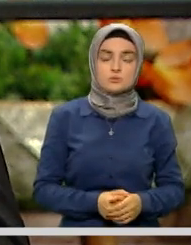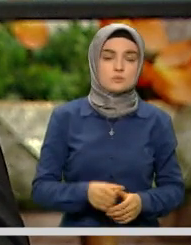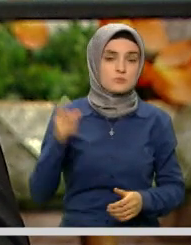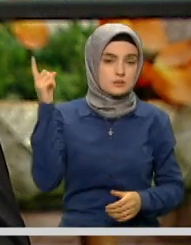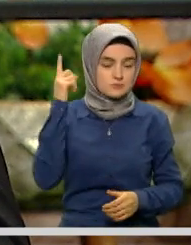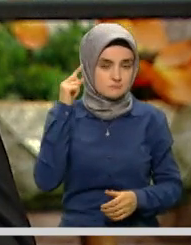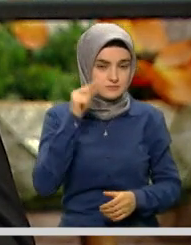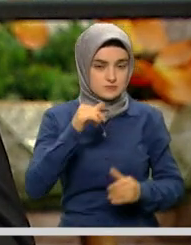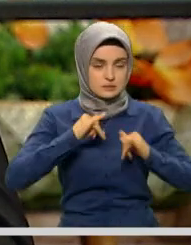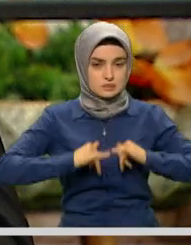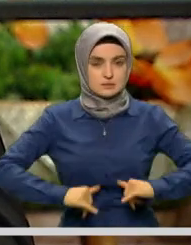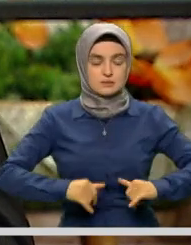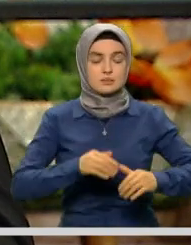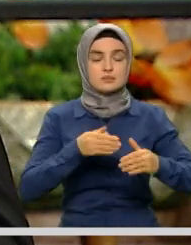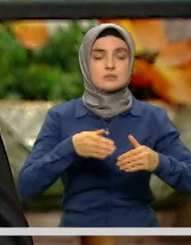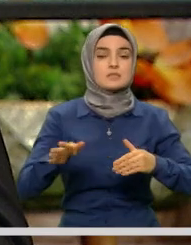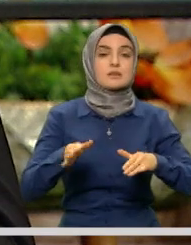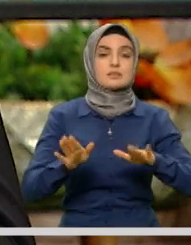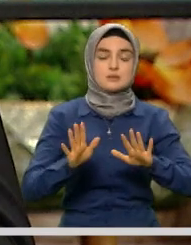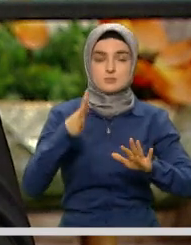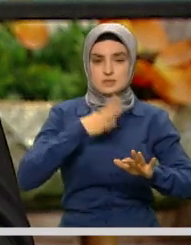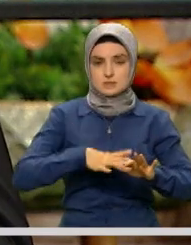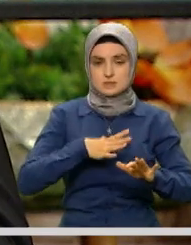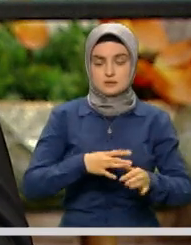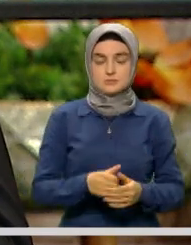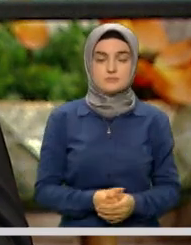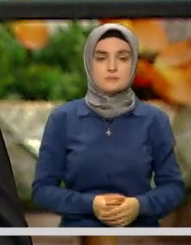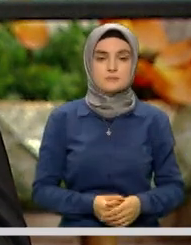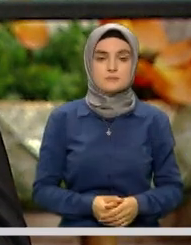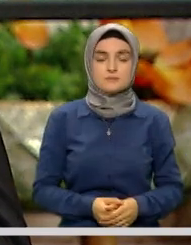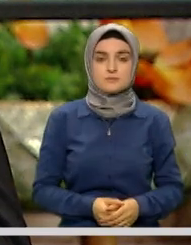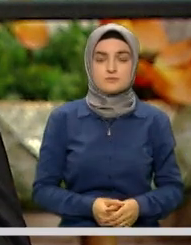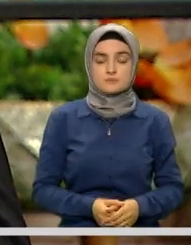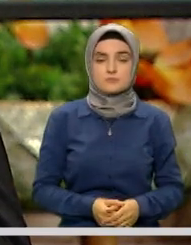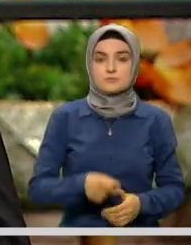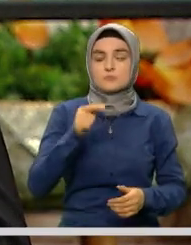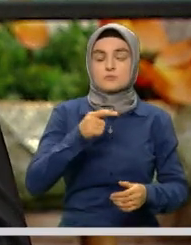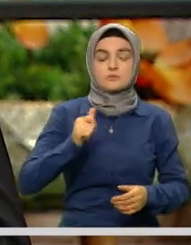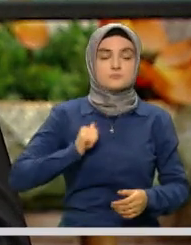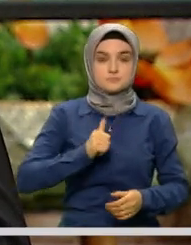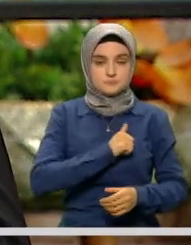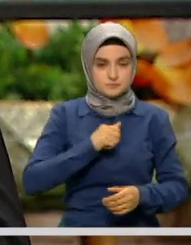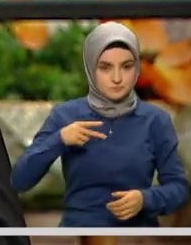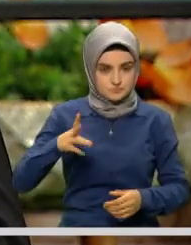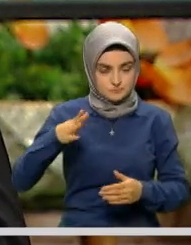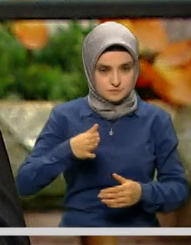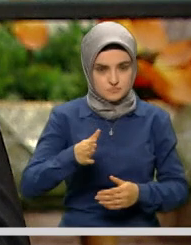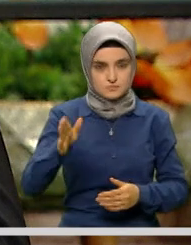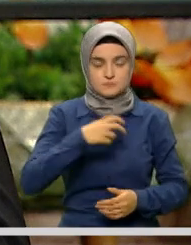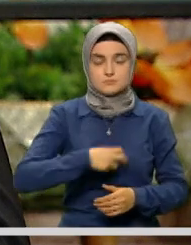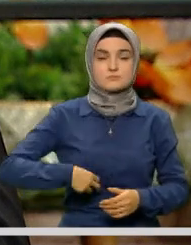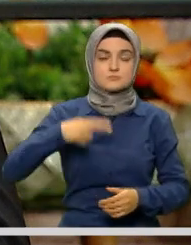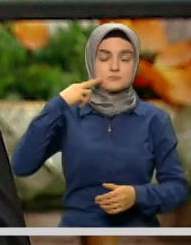Medine'deki rahatlığını terk etmeme isteği. Ve nihayetinde Tebük ordusu yola çıktığında Efendimiz Aleyhisselatü